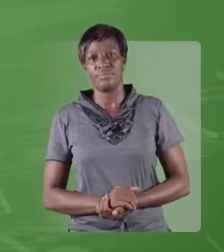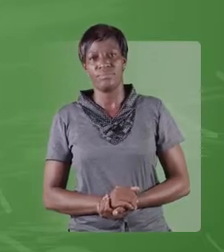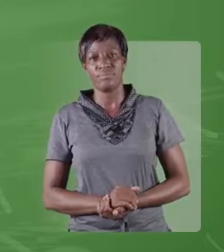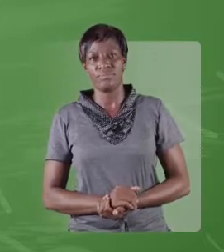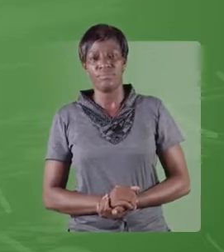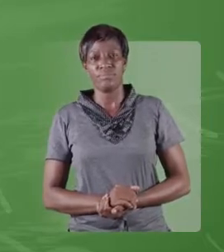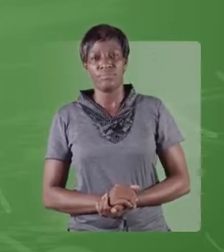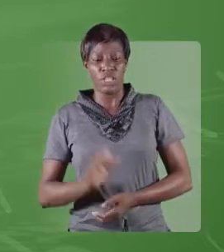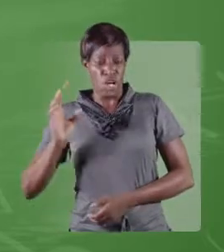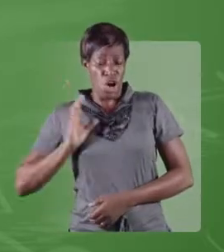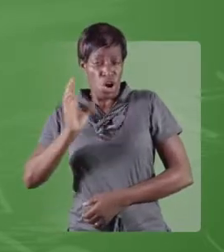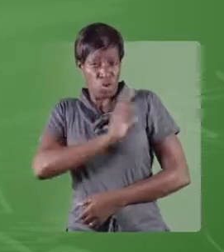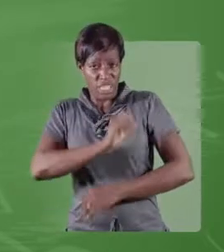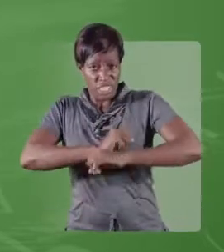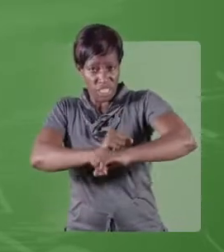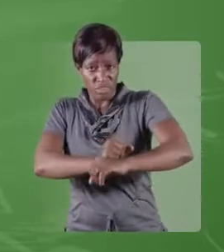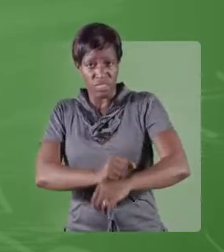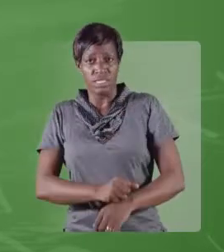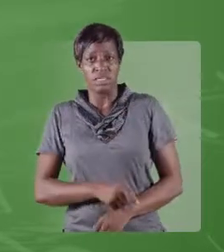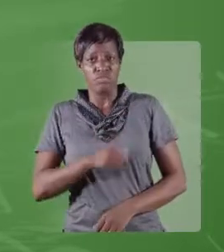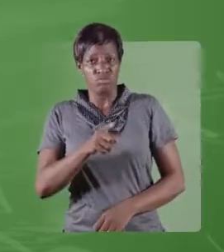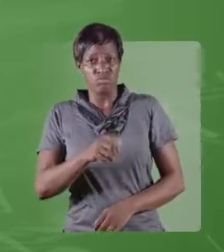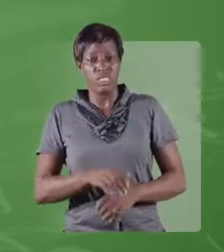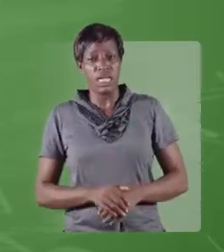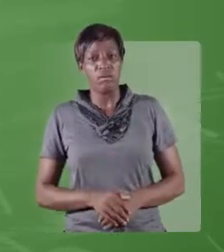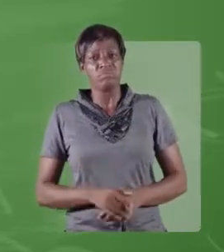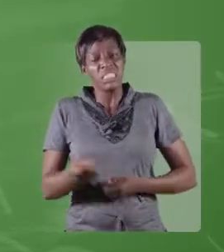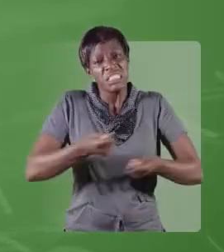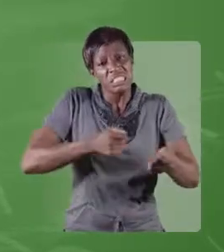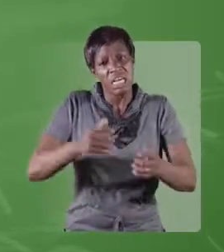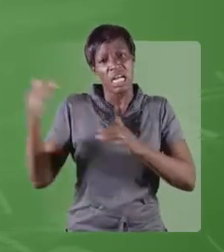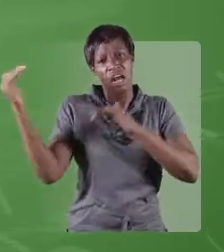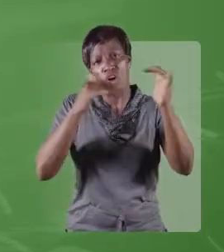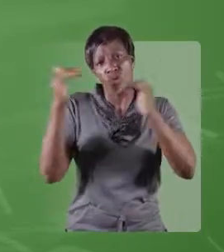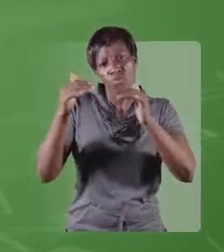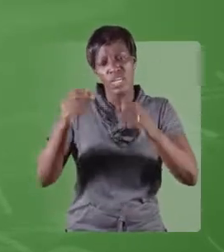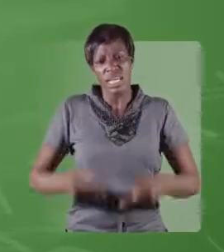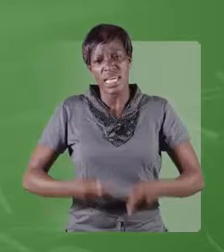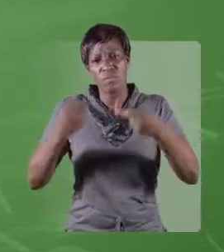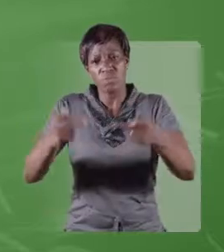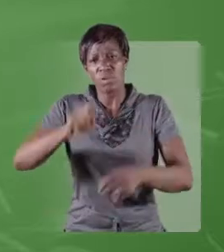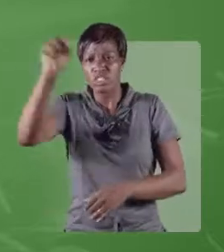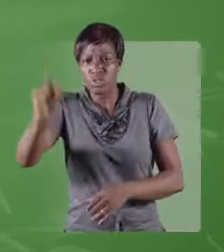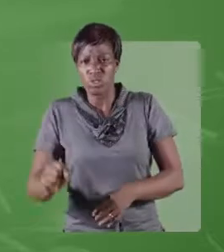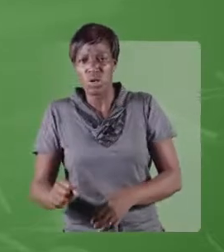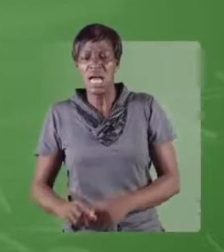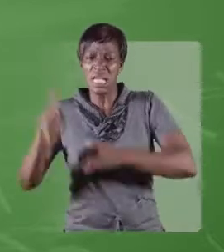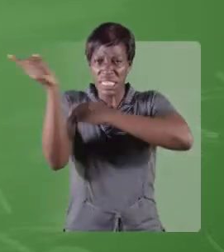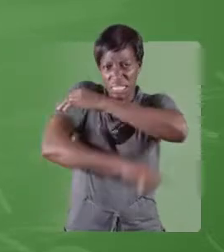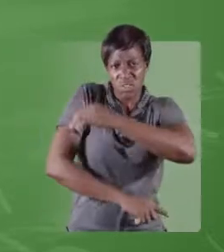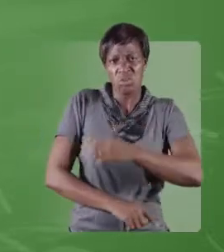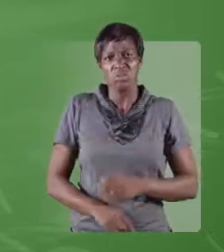Conseil de sécurité arbitre les conflits, propose des solutions et des sanctions et peut même décider